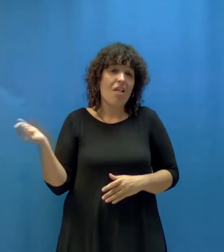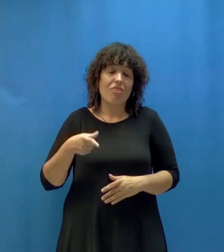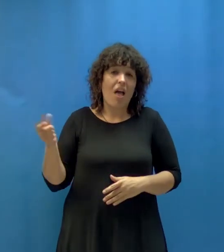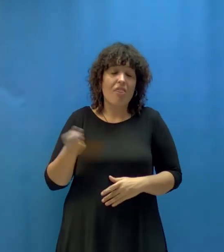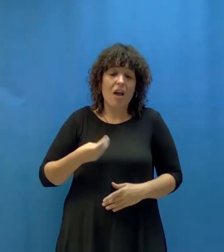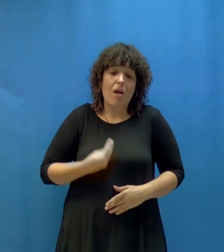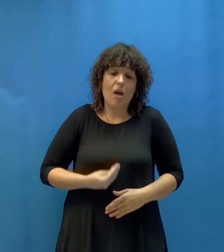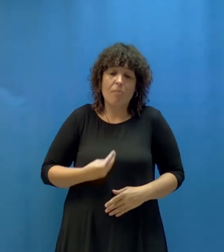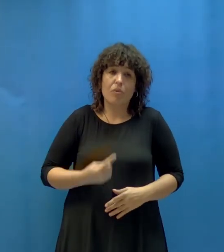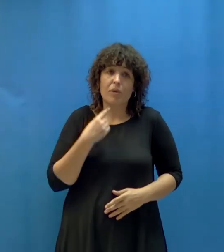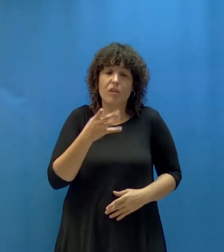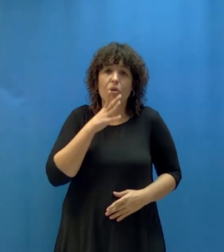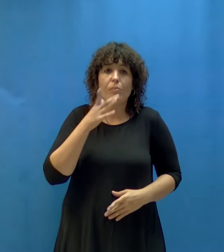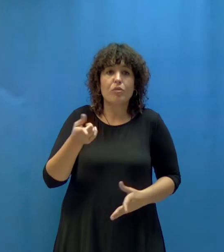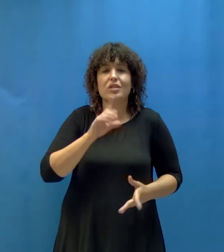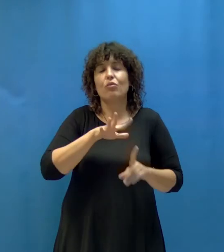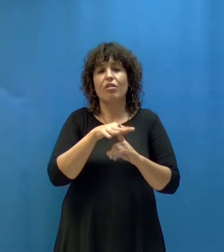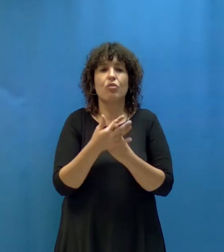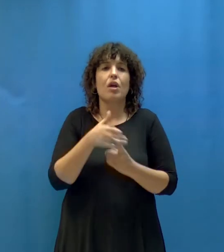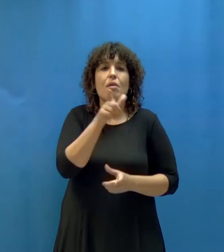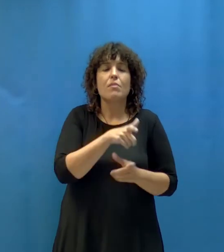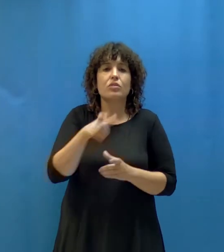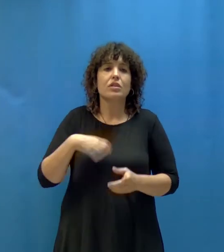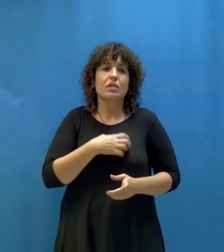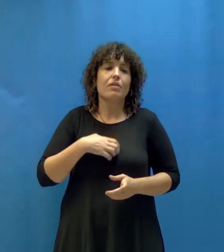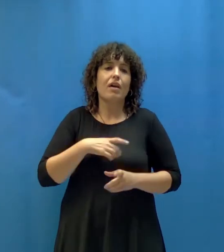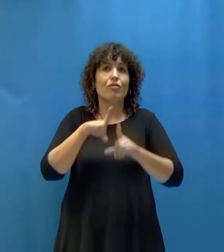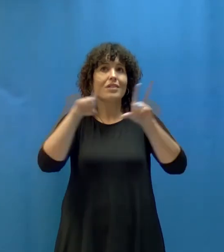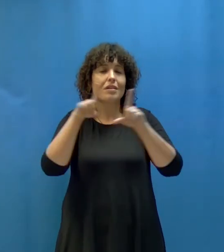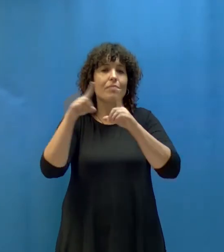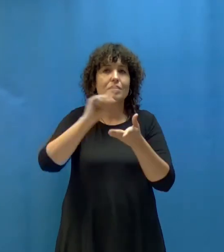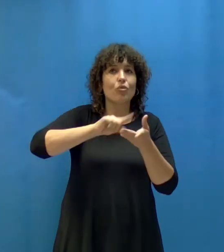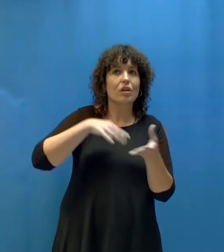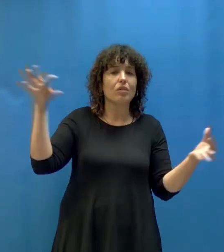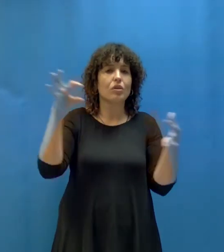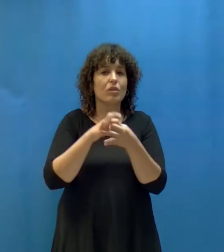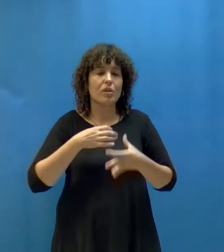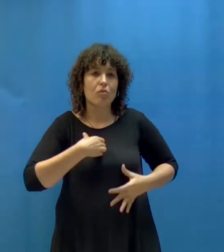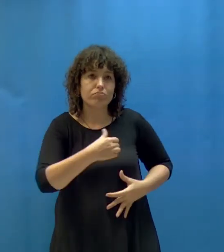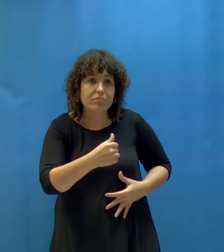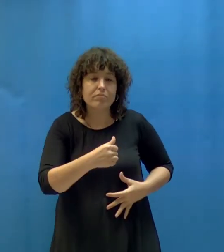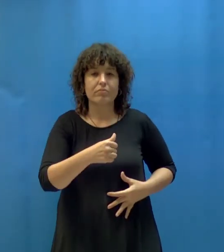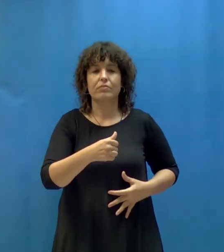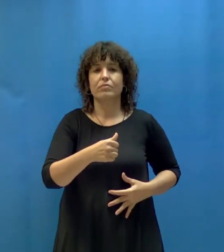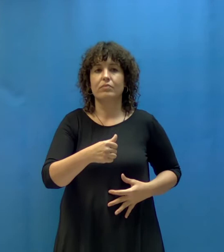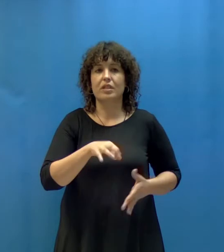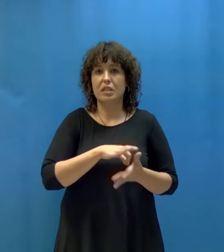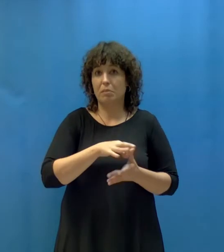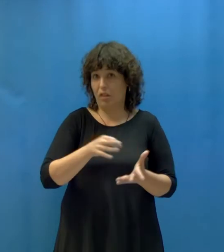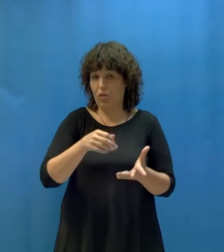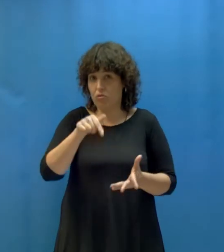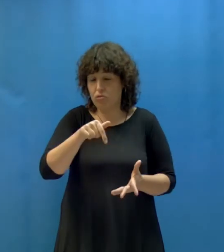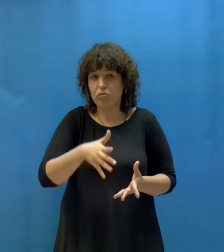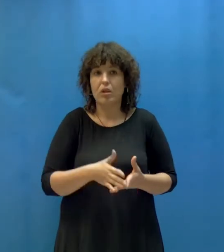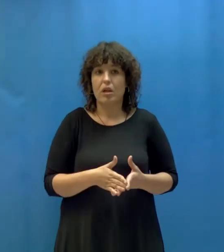per les condicions laborals dels treballadors i treballadores de les empreses contractades per l'Ajuntament per a gestionar diversos serveis municipals. En el ple de març passat